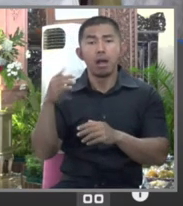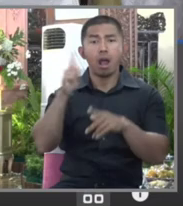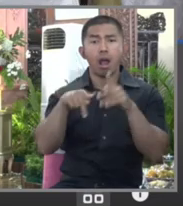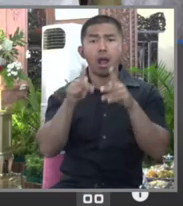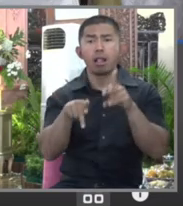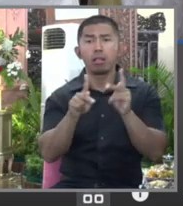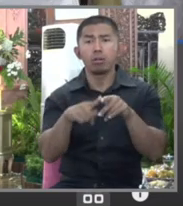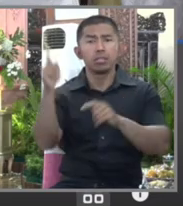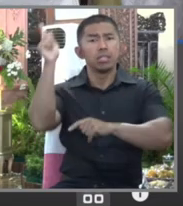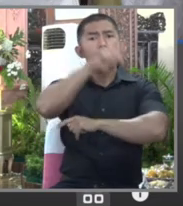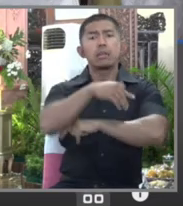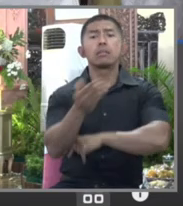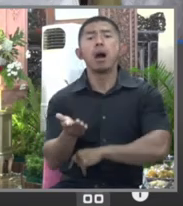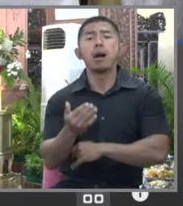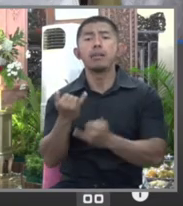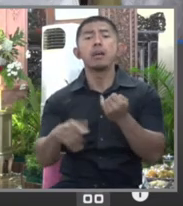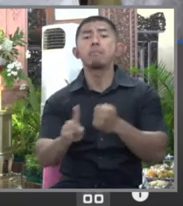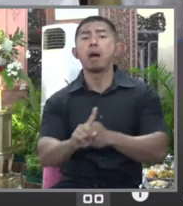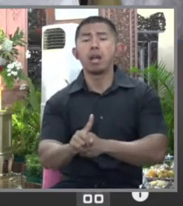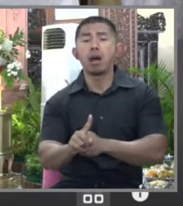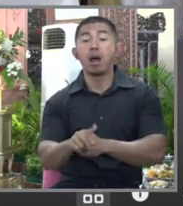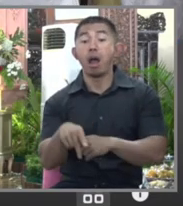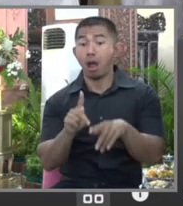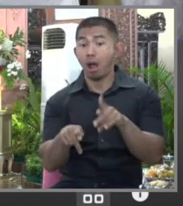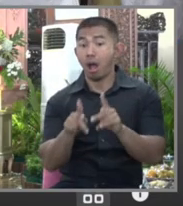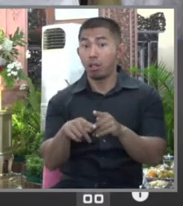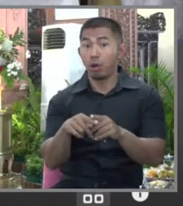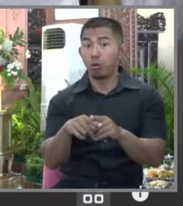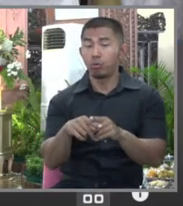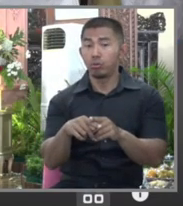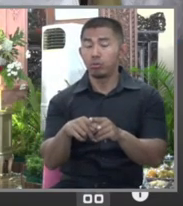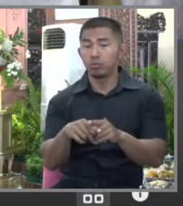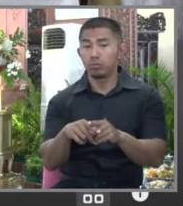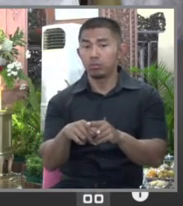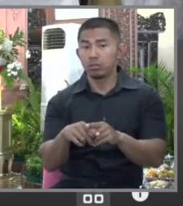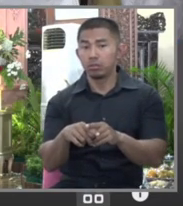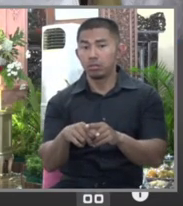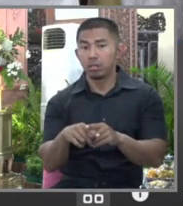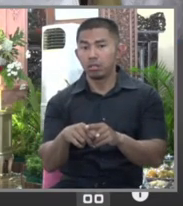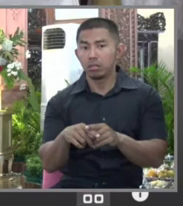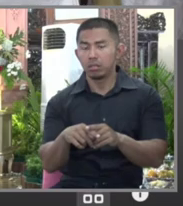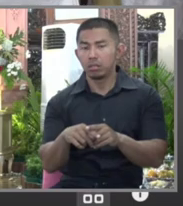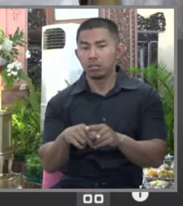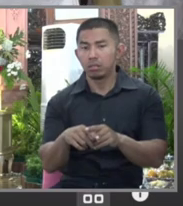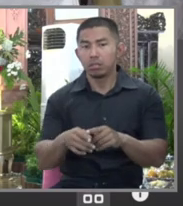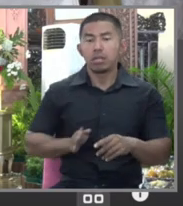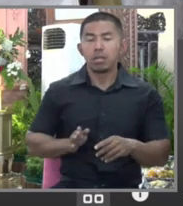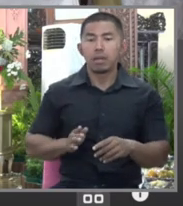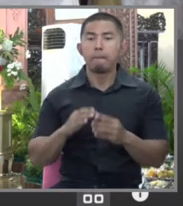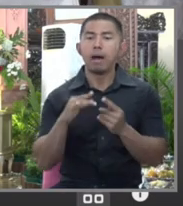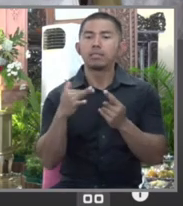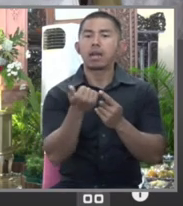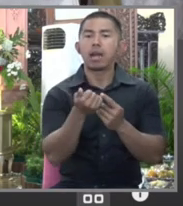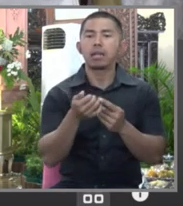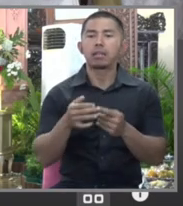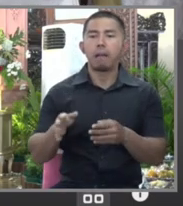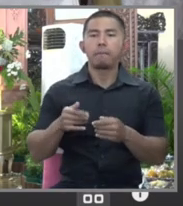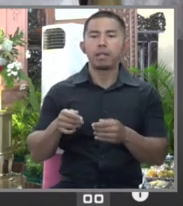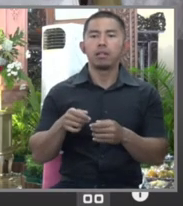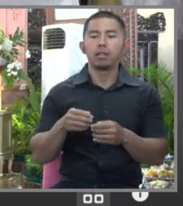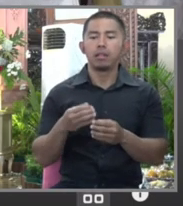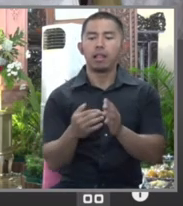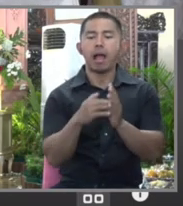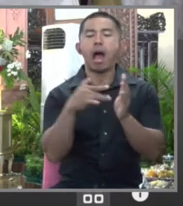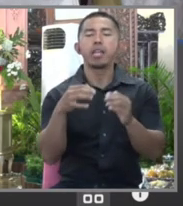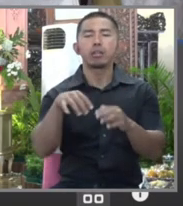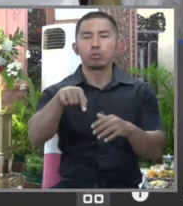Mana airnya kalau musim Timur dari keseharian masyarakat menggunakan air sumur gali